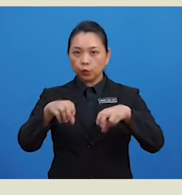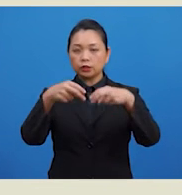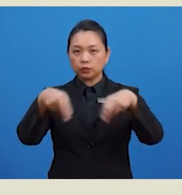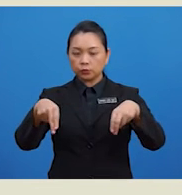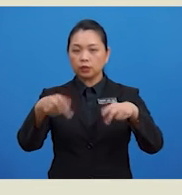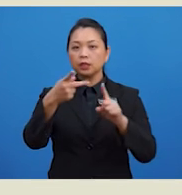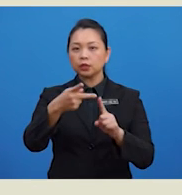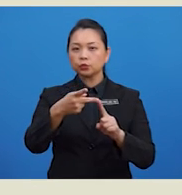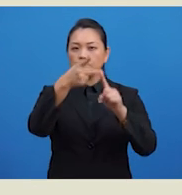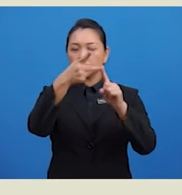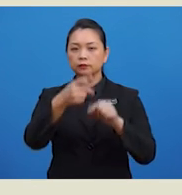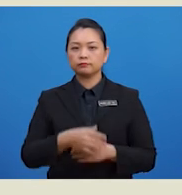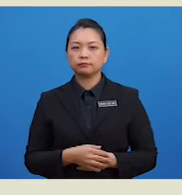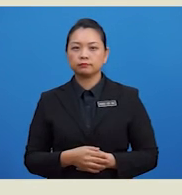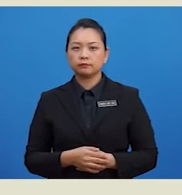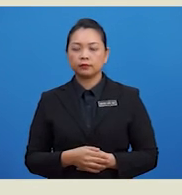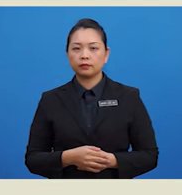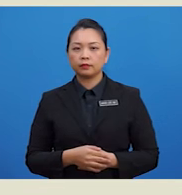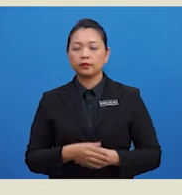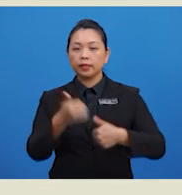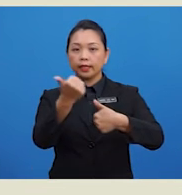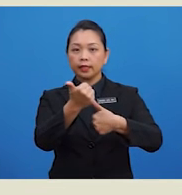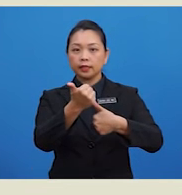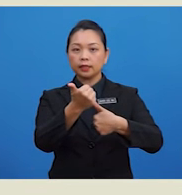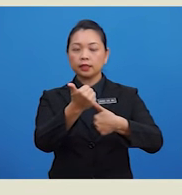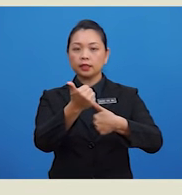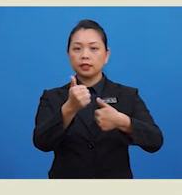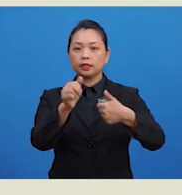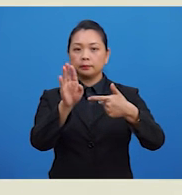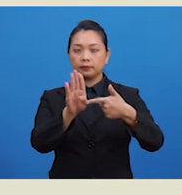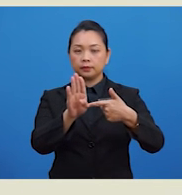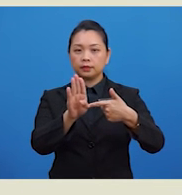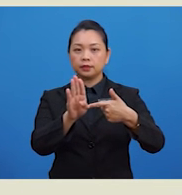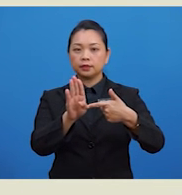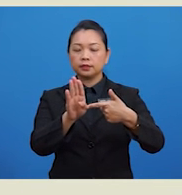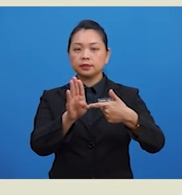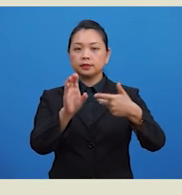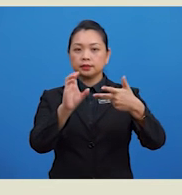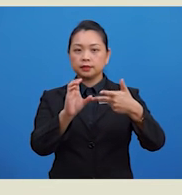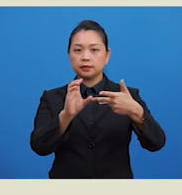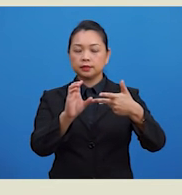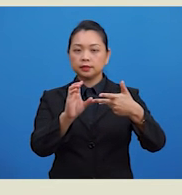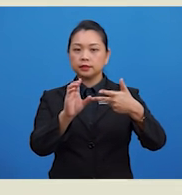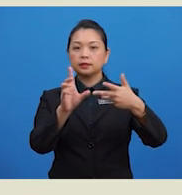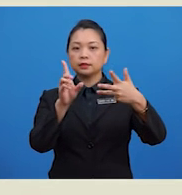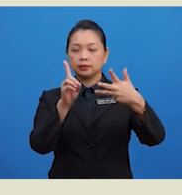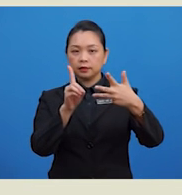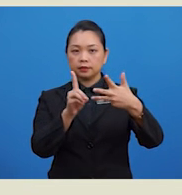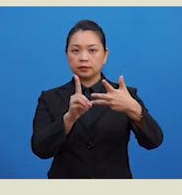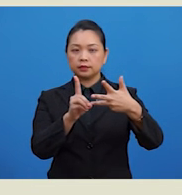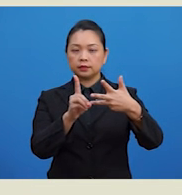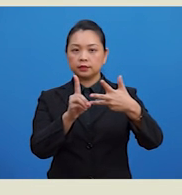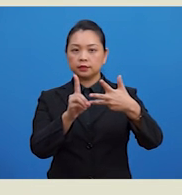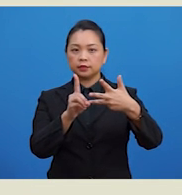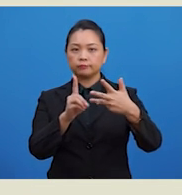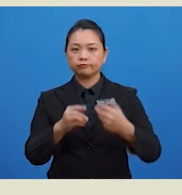tetasan kecuali A. Formalin, B. Kalium permanganat, C. Potassium